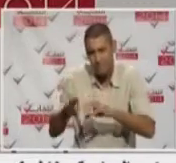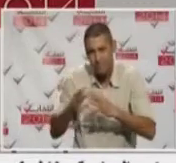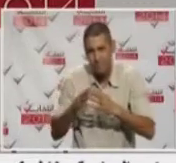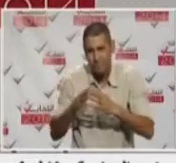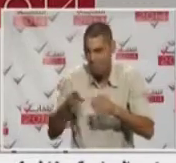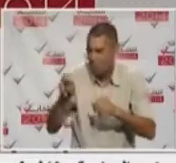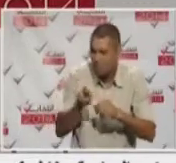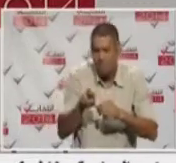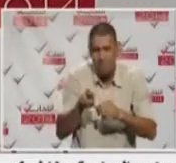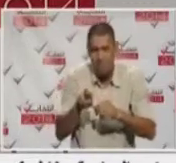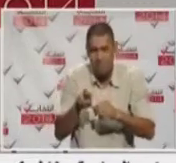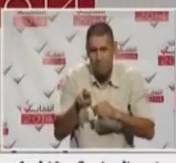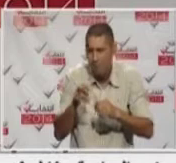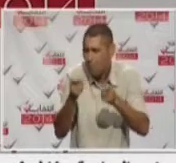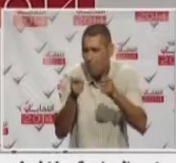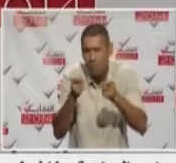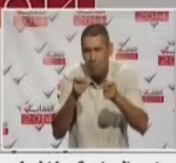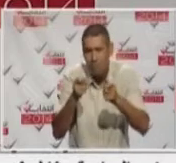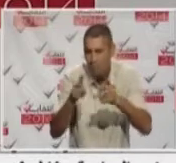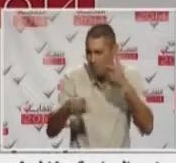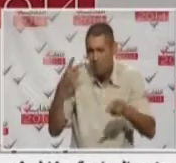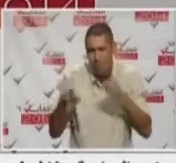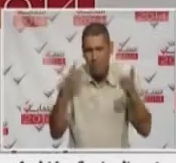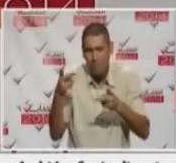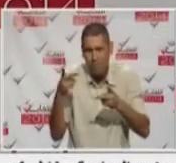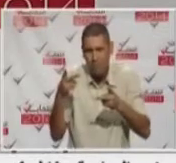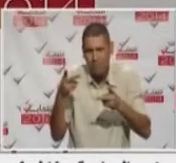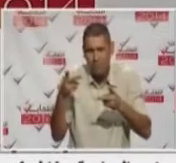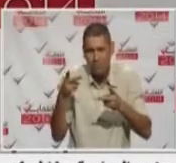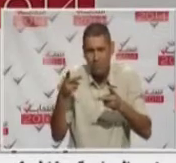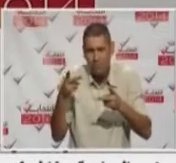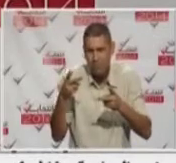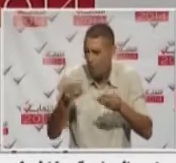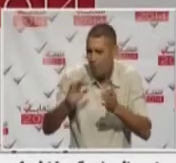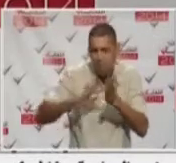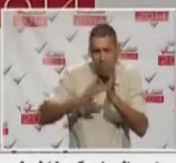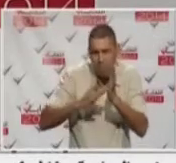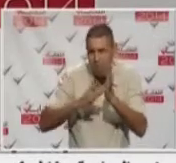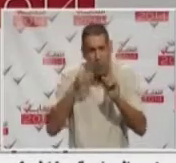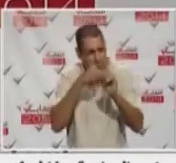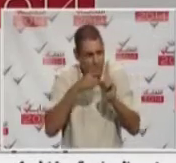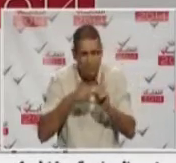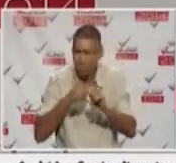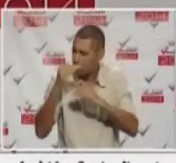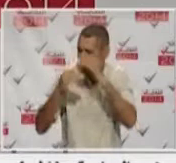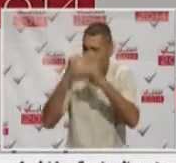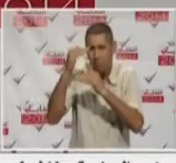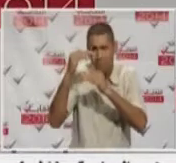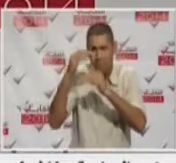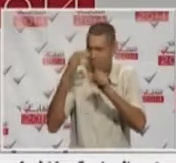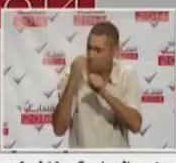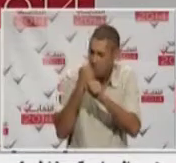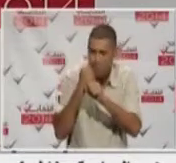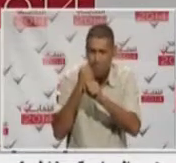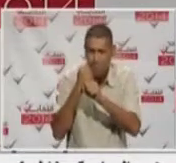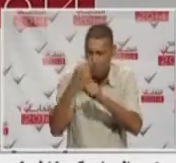وإعادة خدمات المطاعم في الأرياف ووسائل النقل المدرسي. إن كل هذه الأهداف والتطلعات لا يمكن تحقيقها إلا في إطار